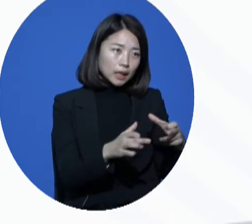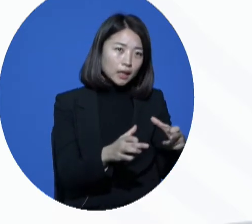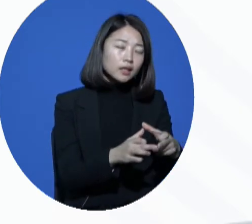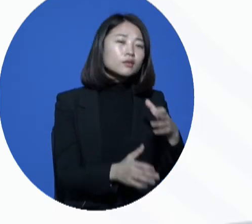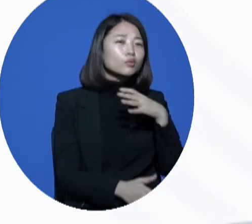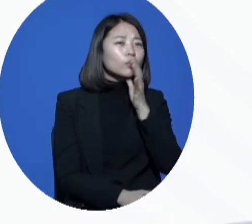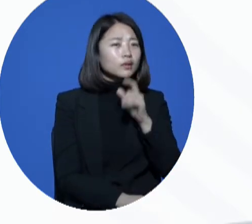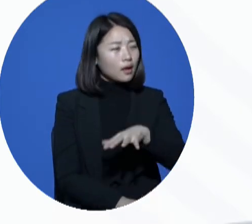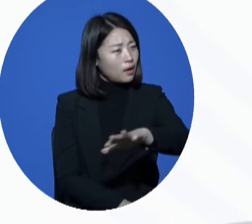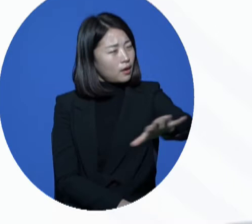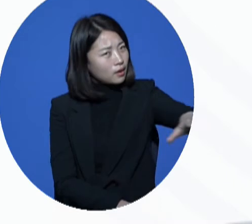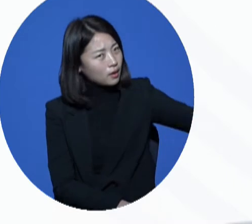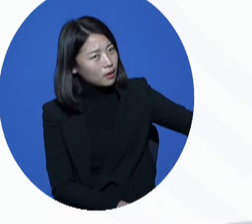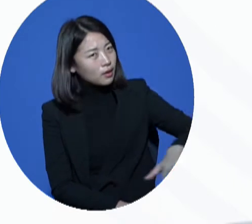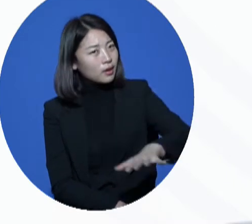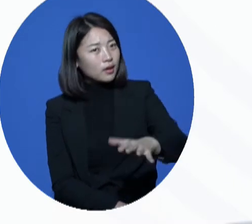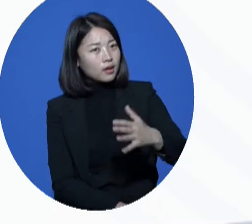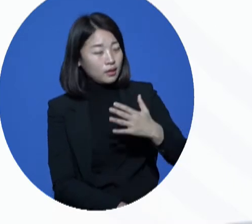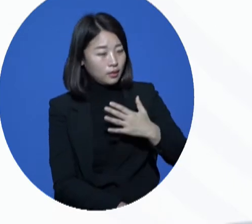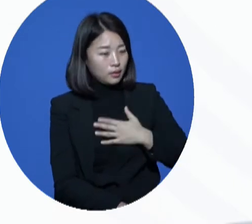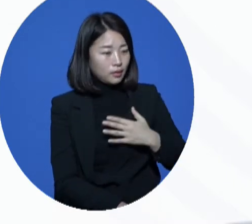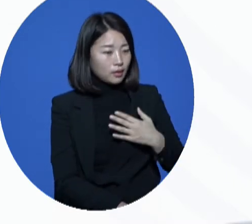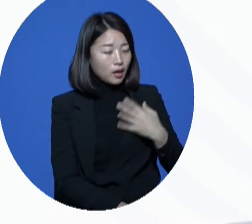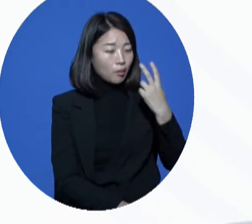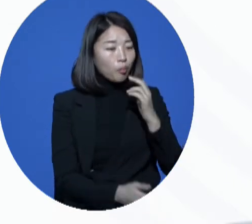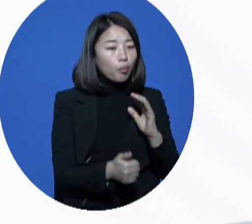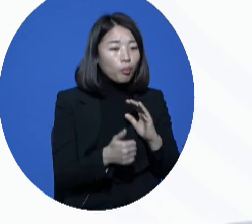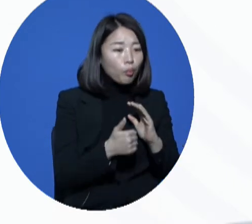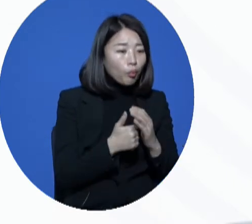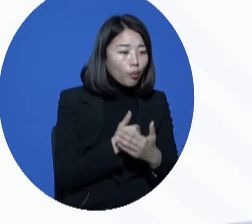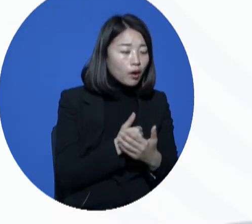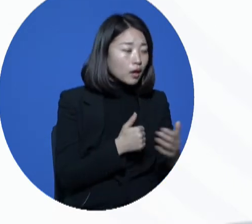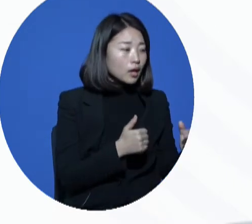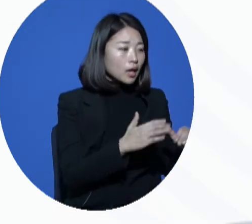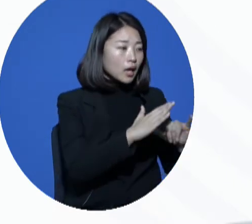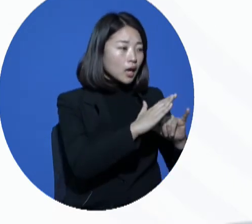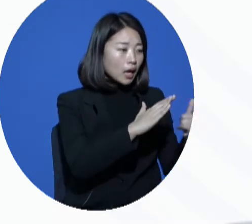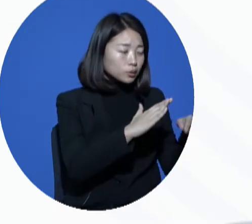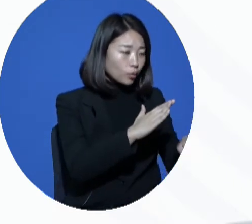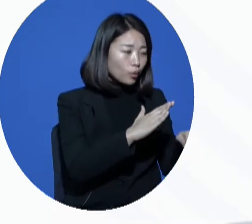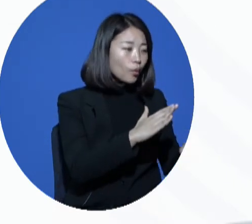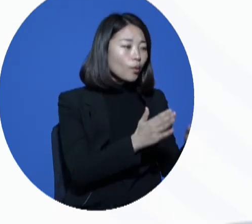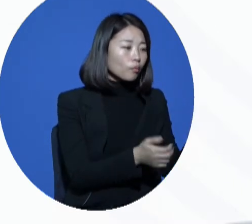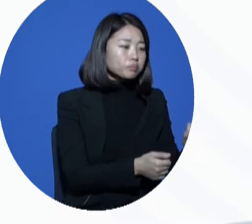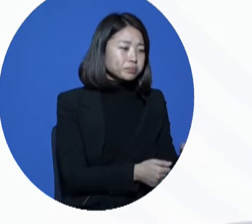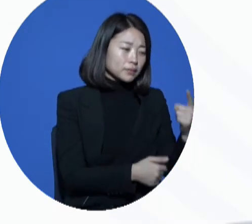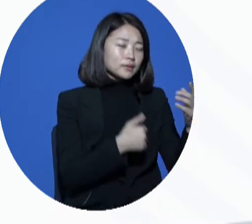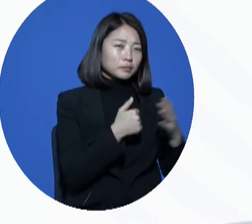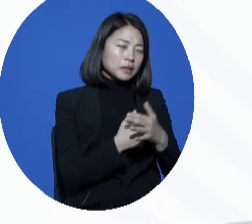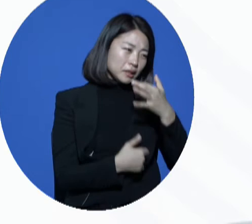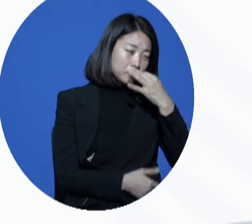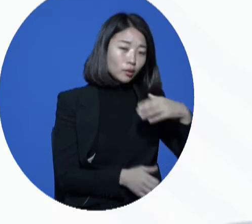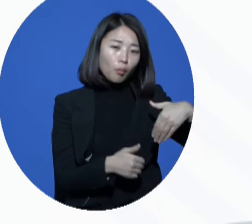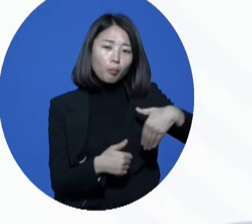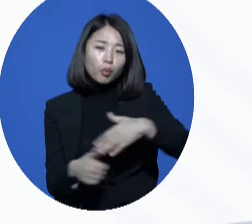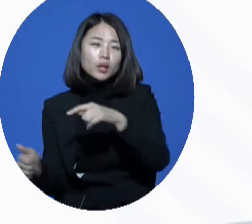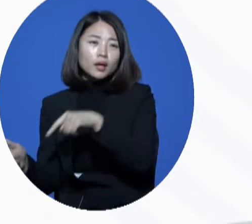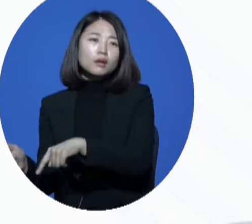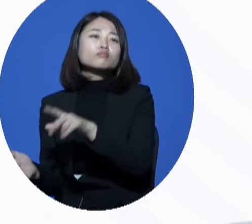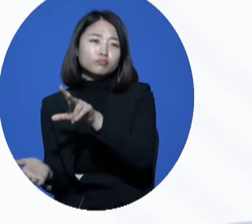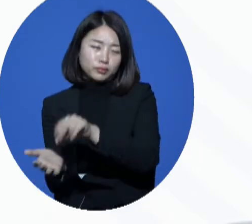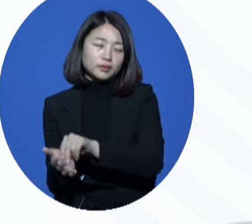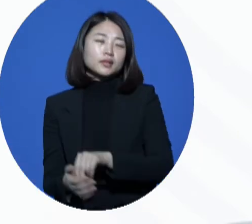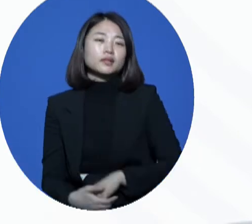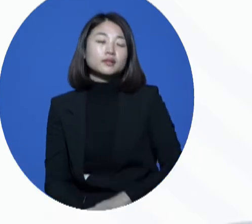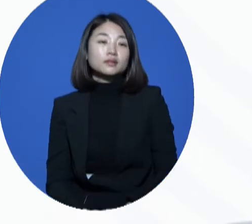사람들이 이 개인을 보호하지 못하고 가족이라는 제도를 보호하기 위한 사회 속에서 시설화된 삶에 노출됩니다.